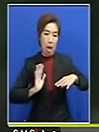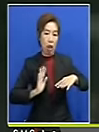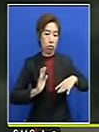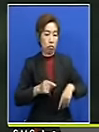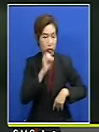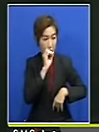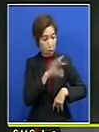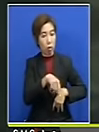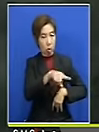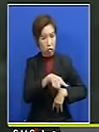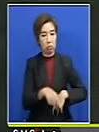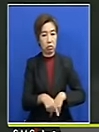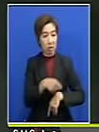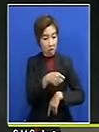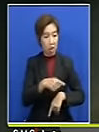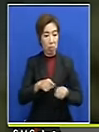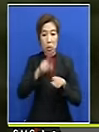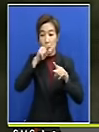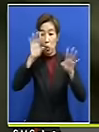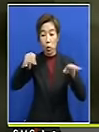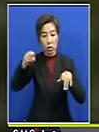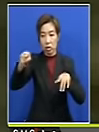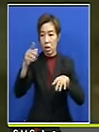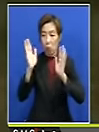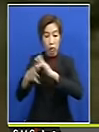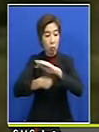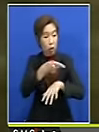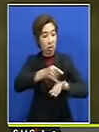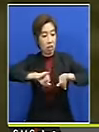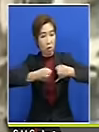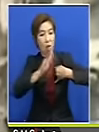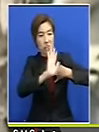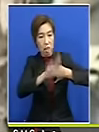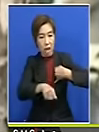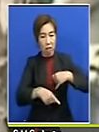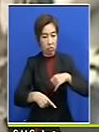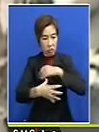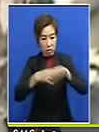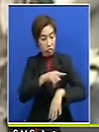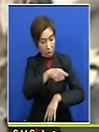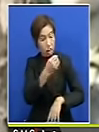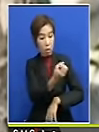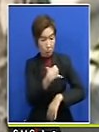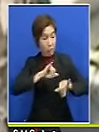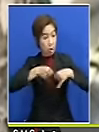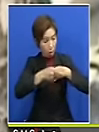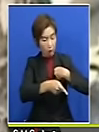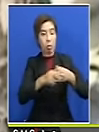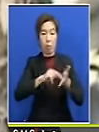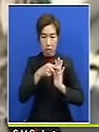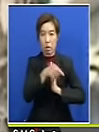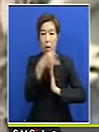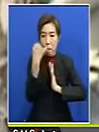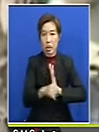นะครับแล้วก็บอกกับเธอบอกว่าเธอไม่ใช่เจ้าของนกเงือกที่ถูกขโมยไปแล้วก็บอกด้วยนะครับว่าถ้าเธอแสดงตัวเป็นเจ้าของก็ถือว่ามี